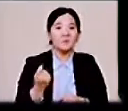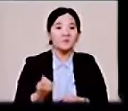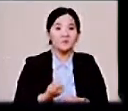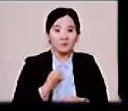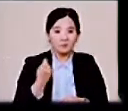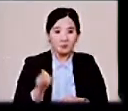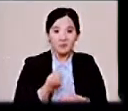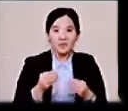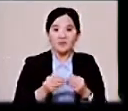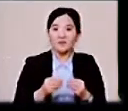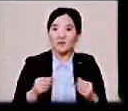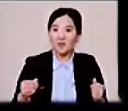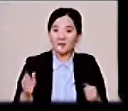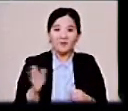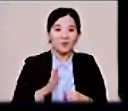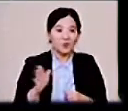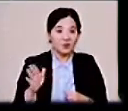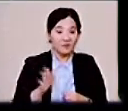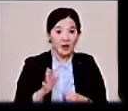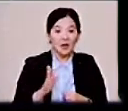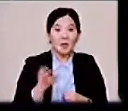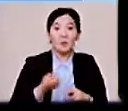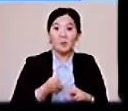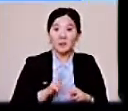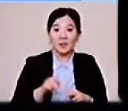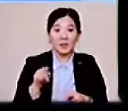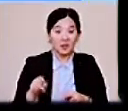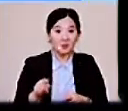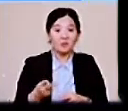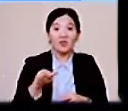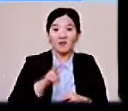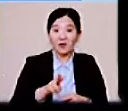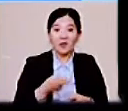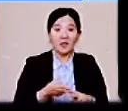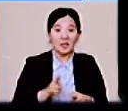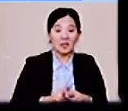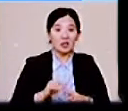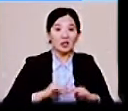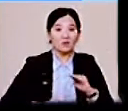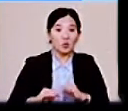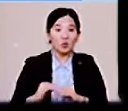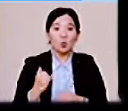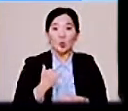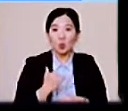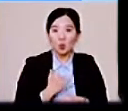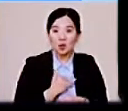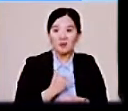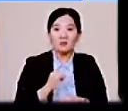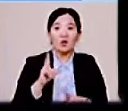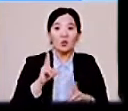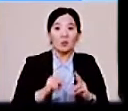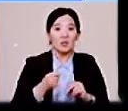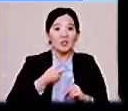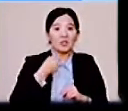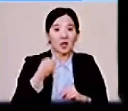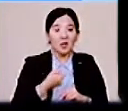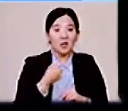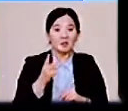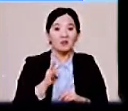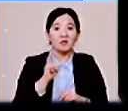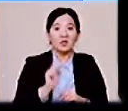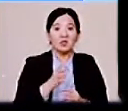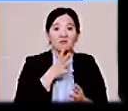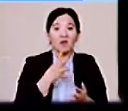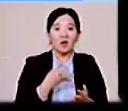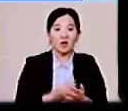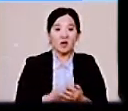мало растворяемого вещества. При этом, ребят, два этих свойства у нас альтернативно сказываются на